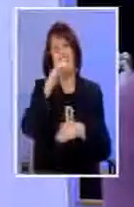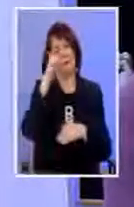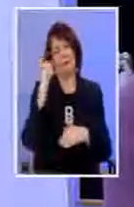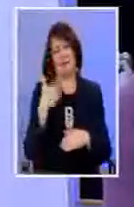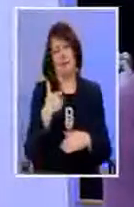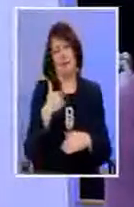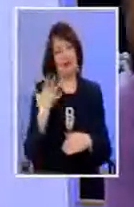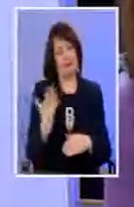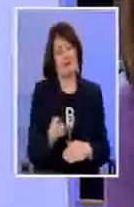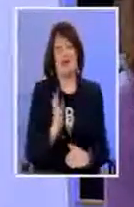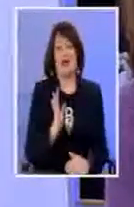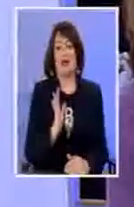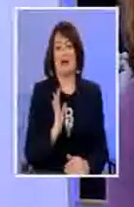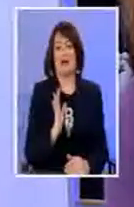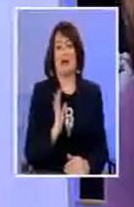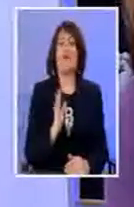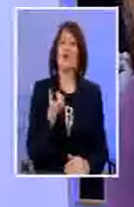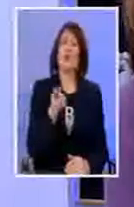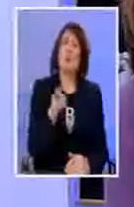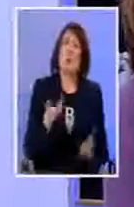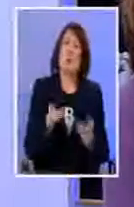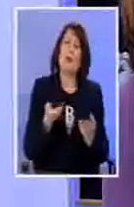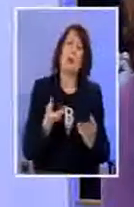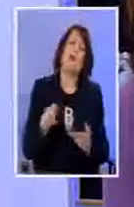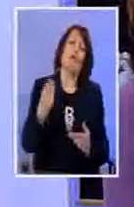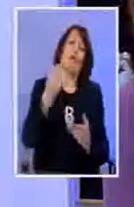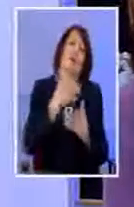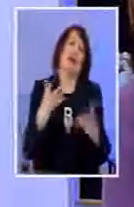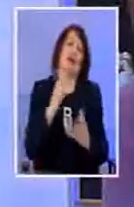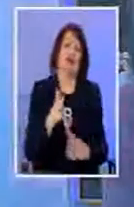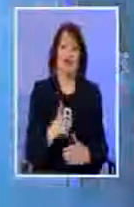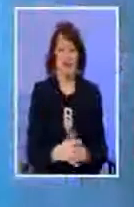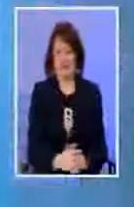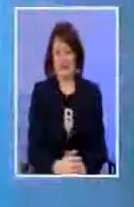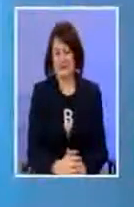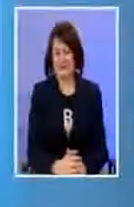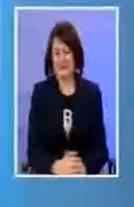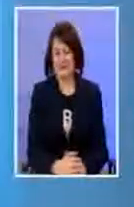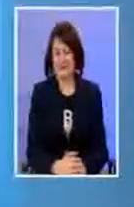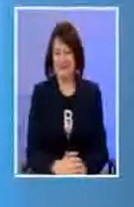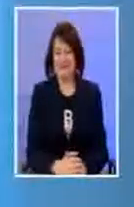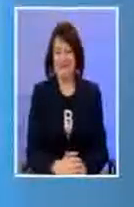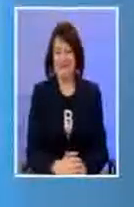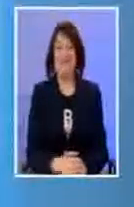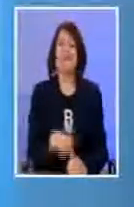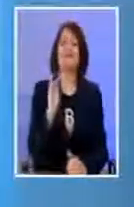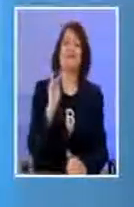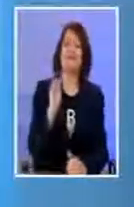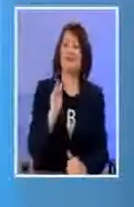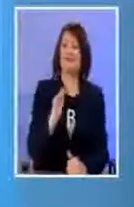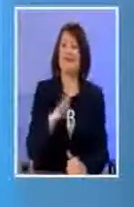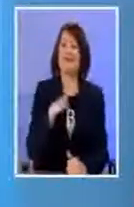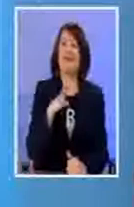μας παρουσιάζεται από το πιο μικρό μέχρι και το μεγαλύτερο ίσως. Κυρία Γκουριδάκη, χωρίς να θέλω να κολακεύσω τη Λένα,